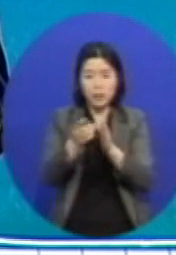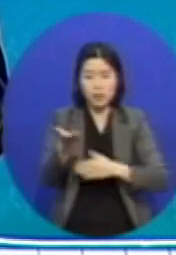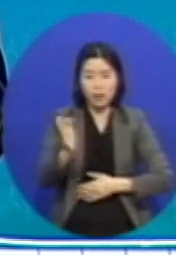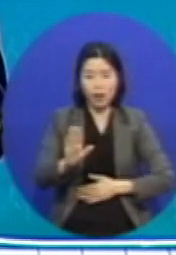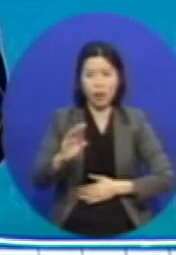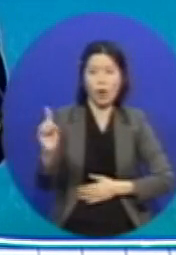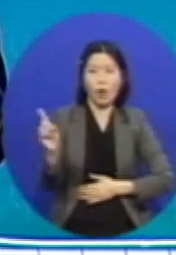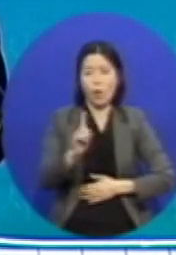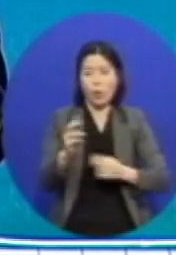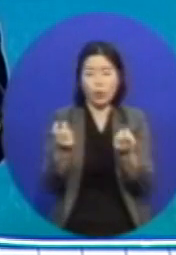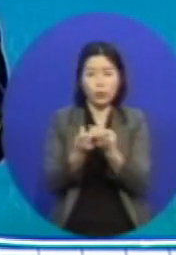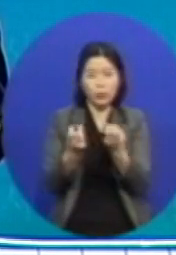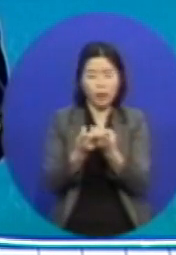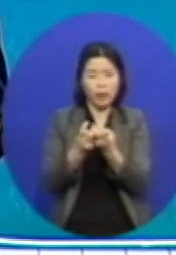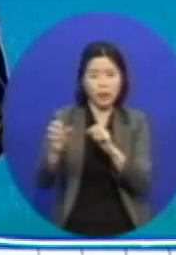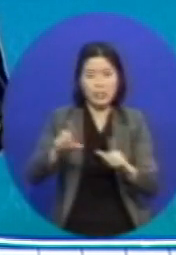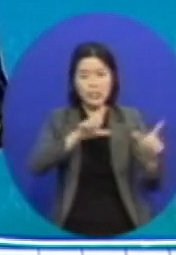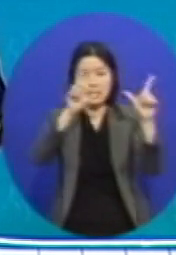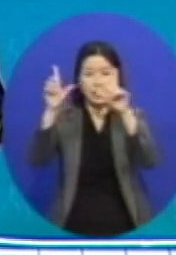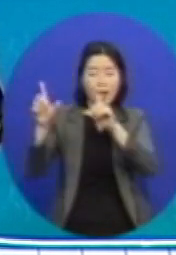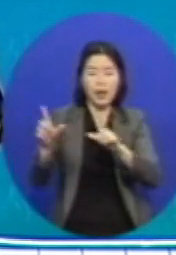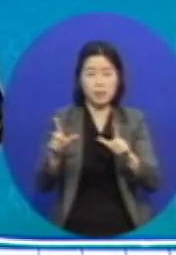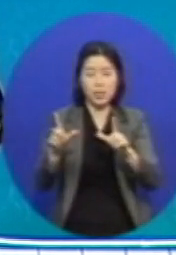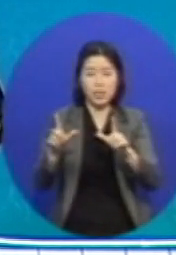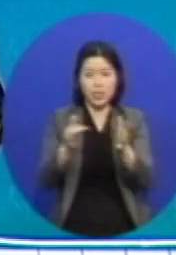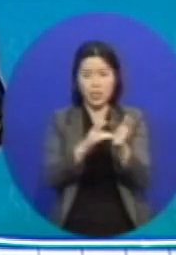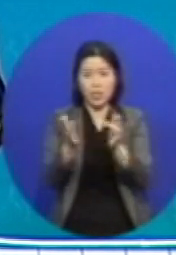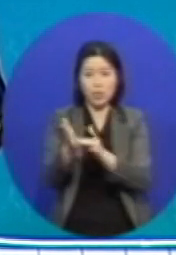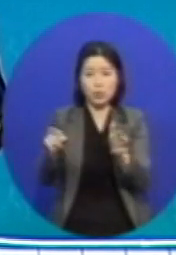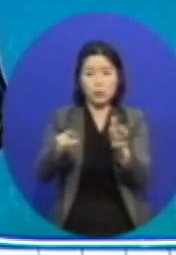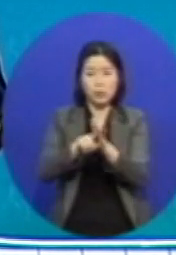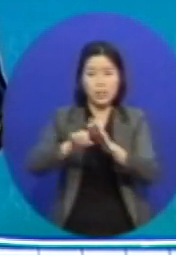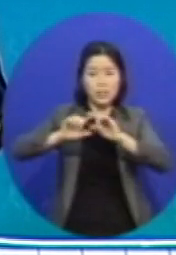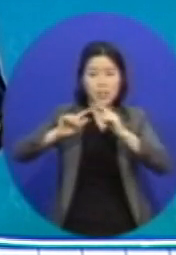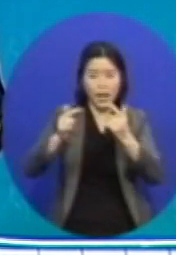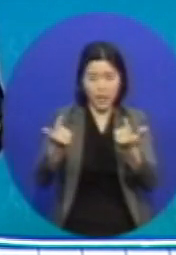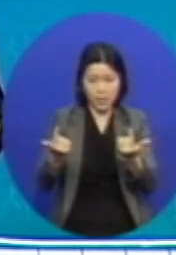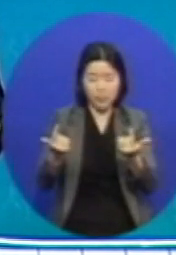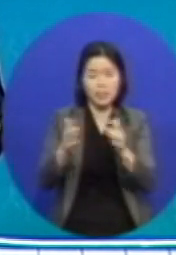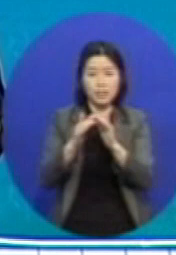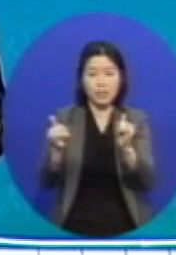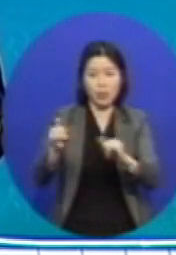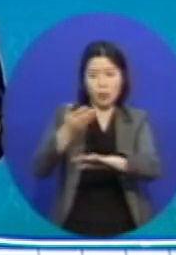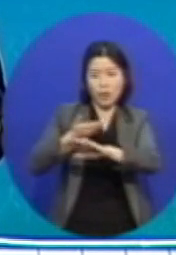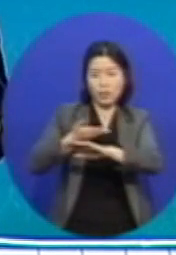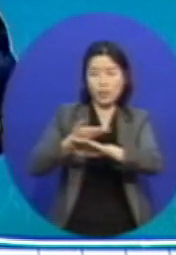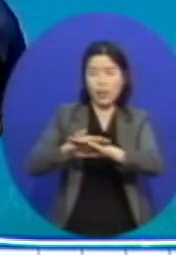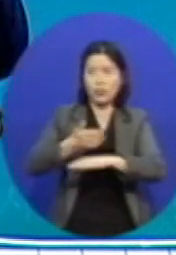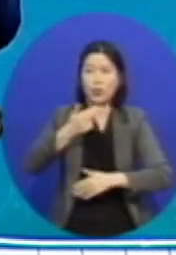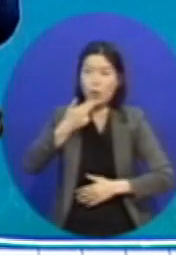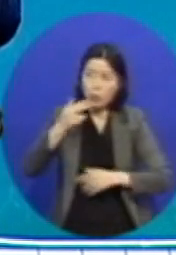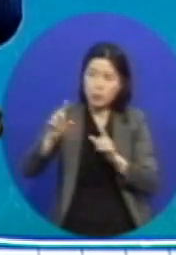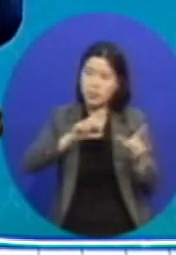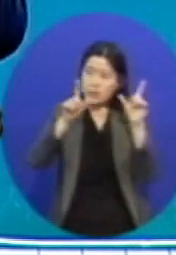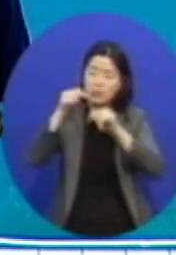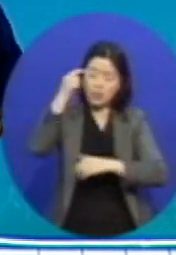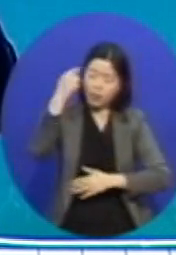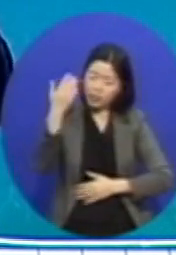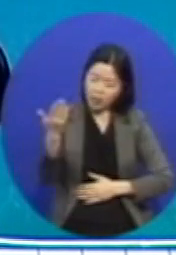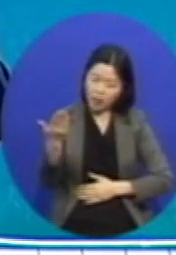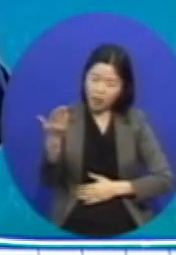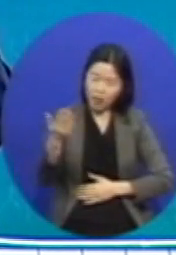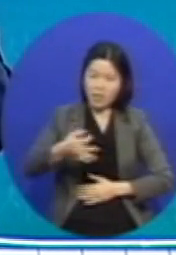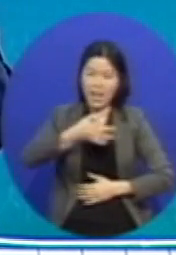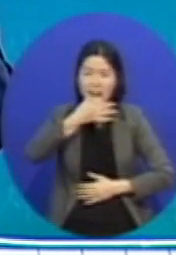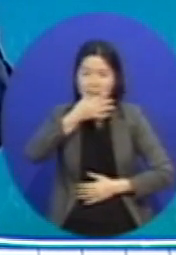사는 삶이 예수 안 믿는 사람과 아 다를 바가 없이 사는가 욕심